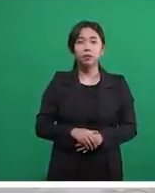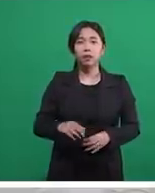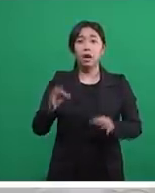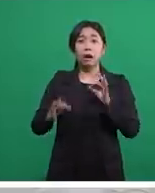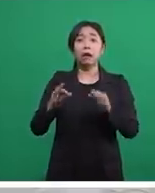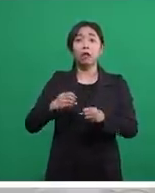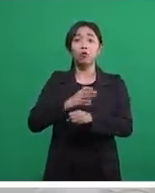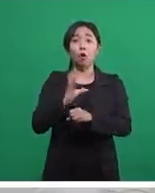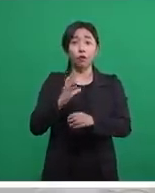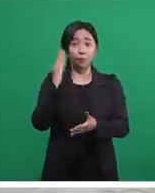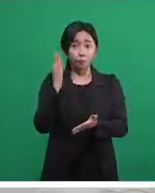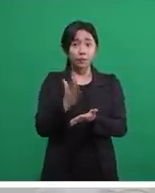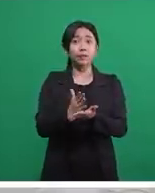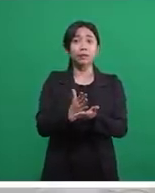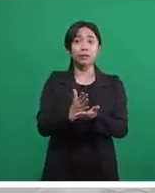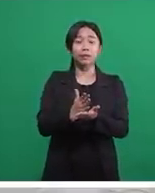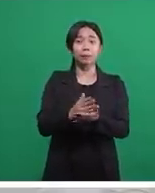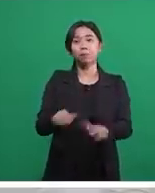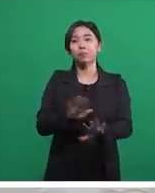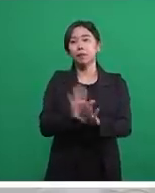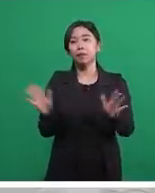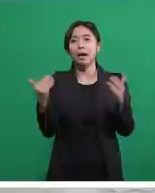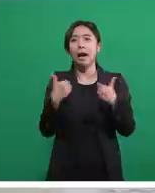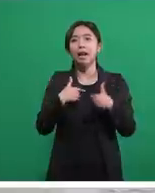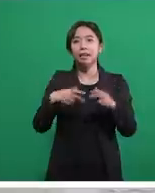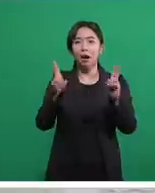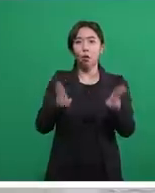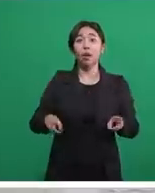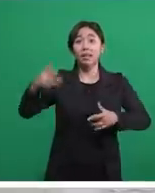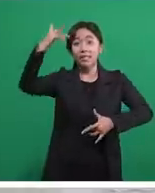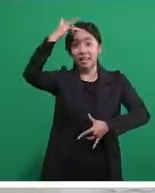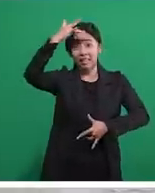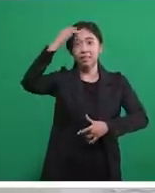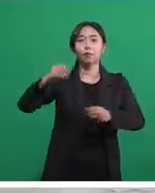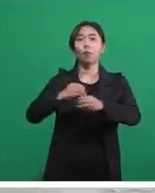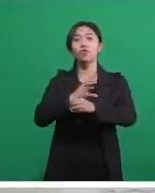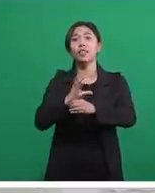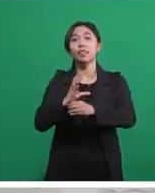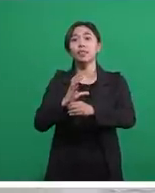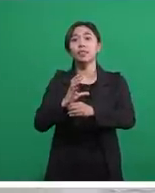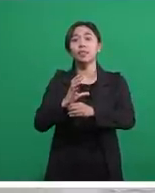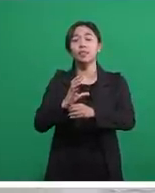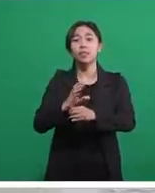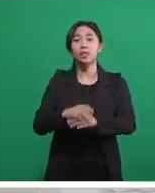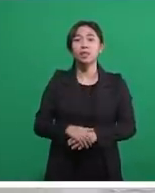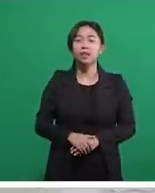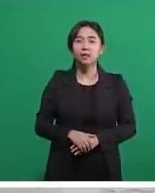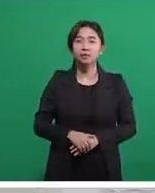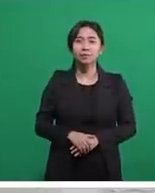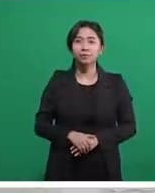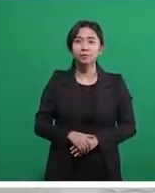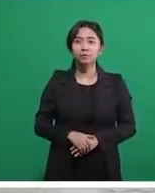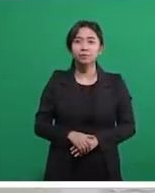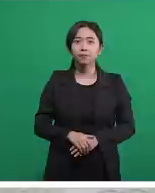dikendalikan, kalau tidak ada lagi orang yang kesakitan karenanya, kalau tidak ada lagi orang yang